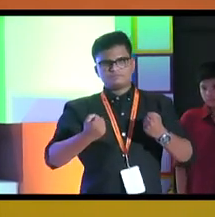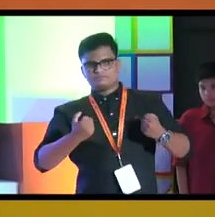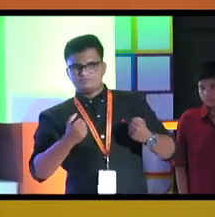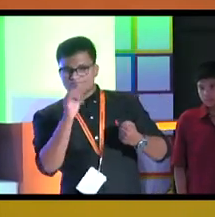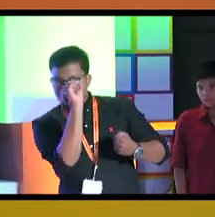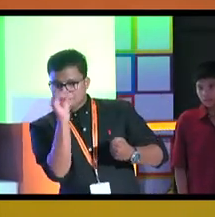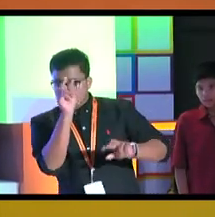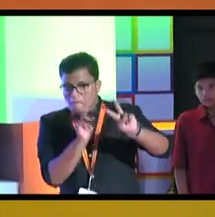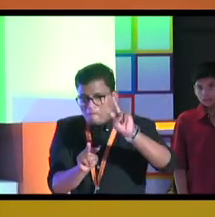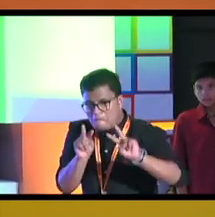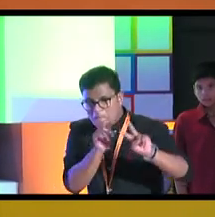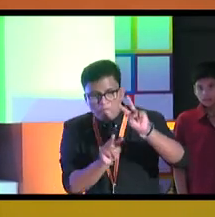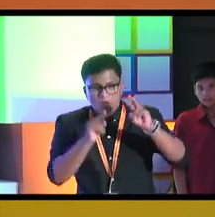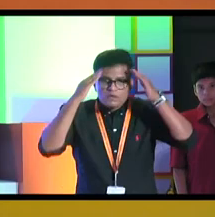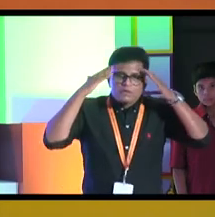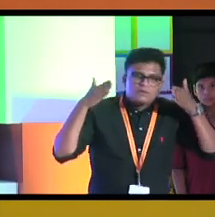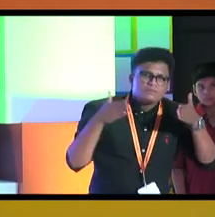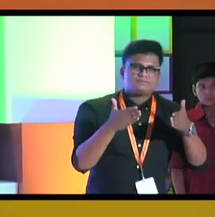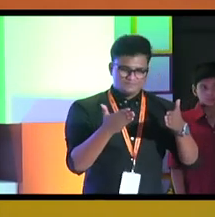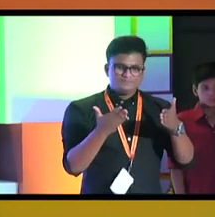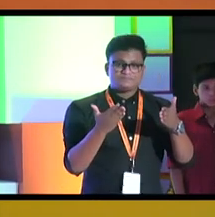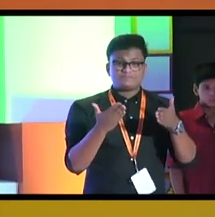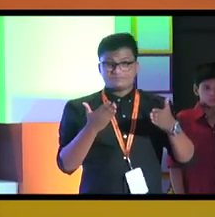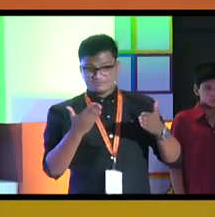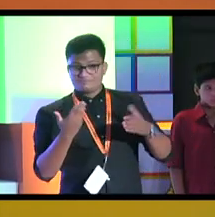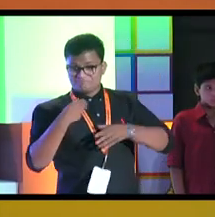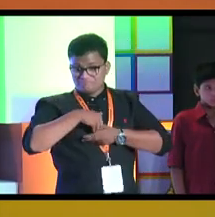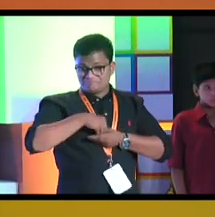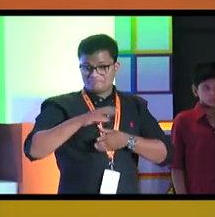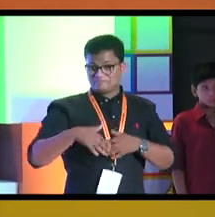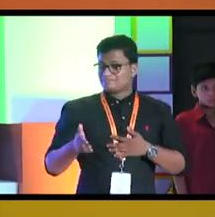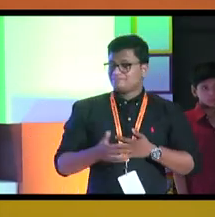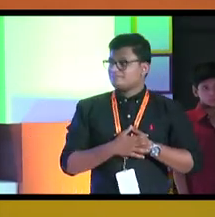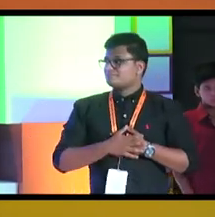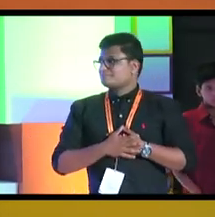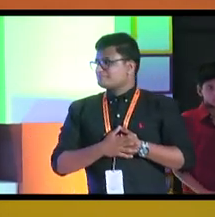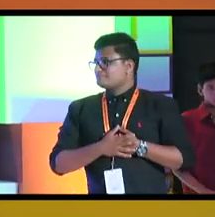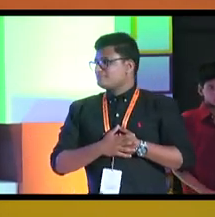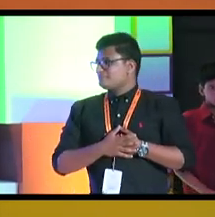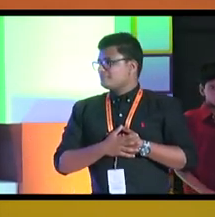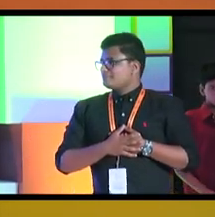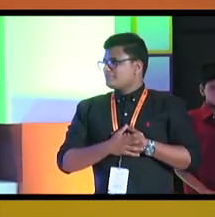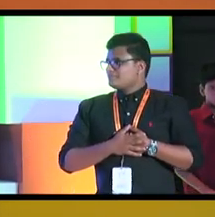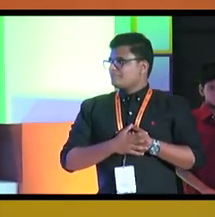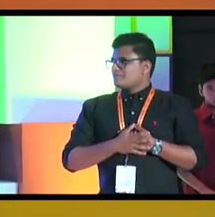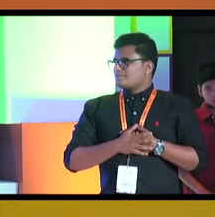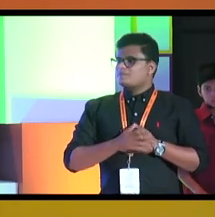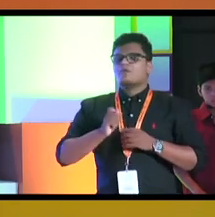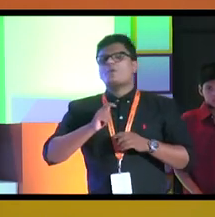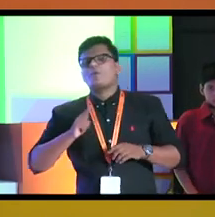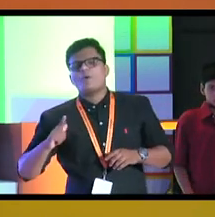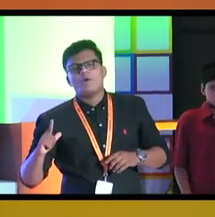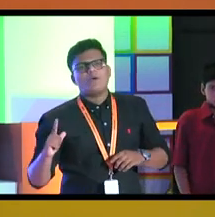फिनोमिनल ऑब्जर्वेशन पावर, कॉन्सेंट्रेशन एंड देयर इंटिटिवनेस. उसी तरीके से सारी कुटिलता,